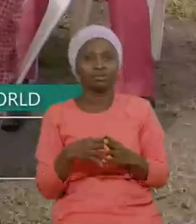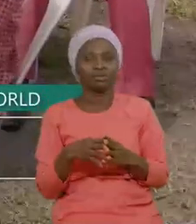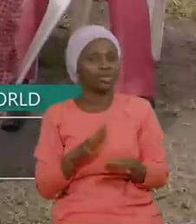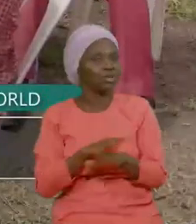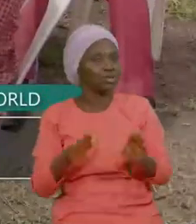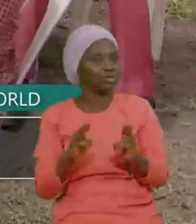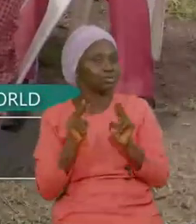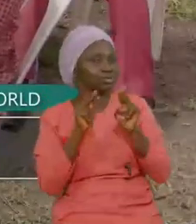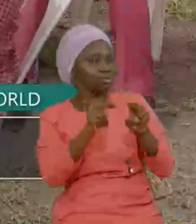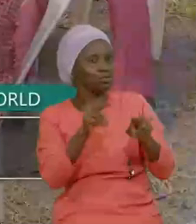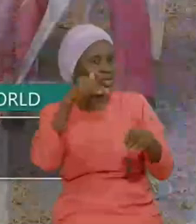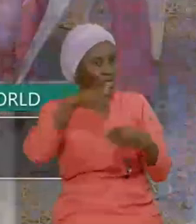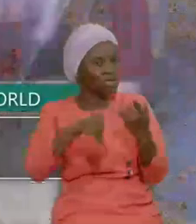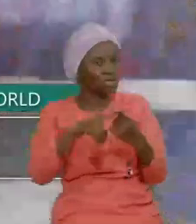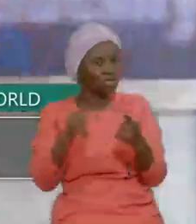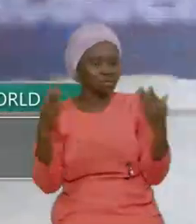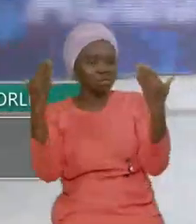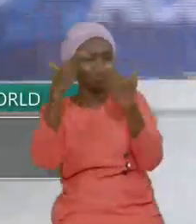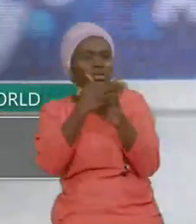Ne regarde pas en bas, Dieu est en haut.